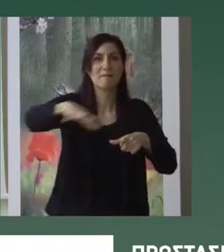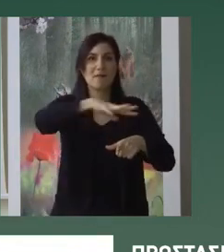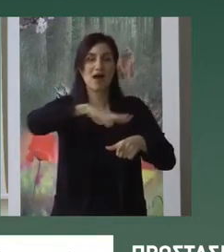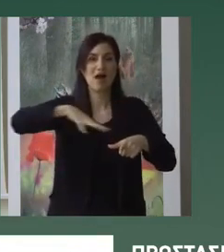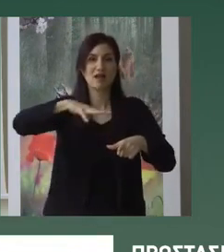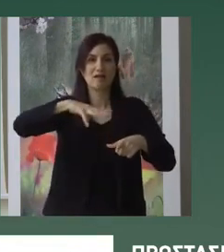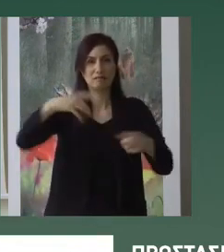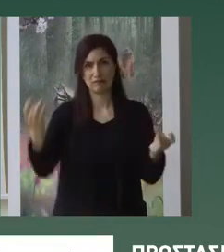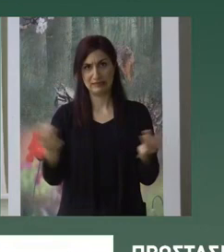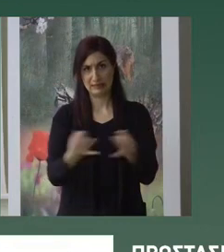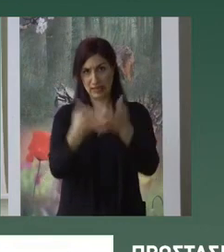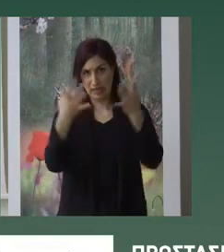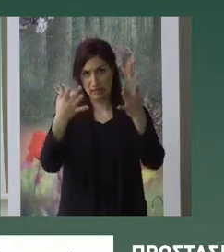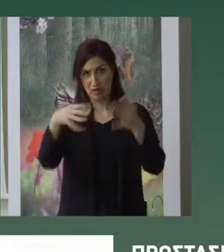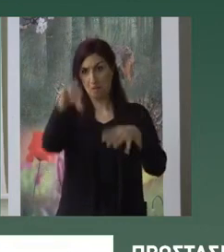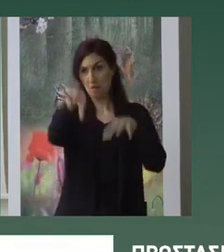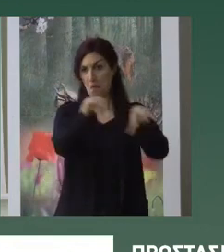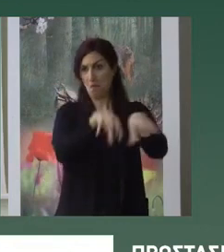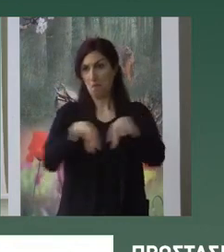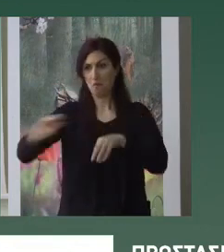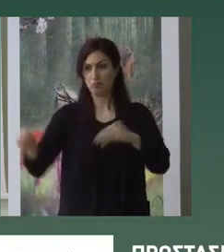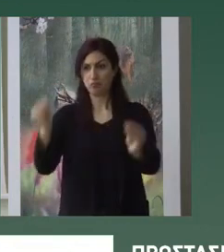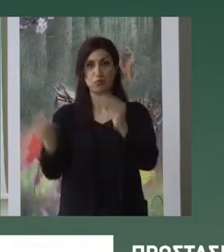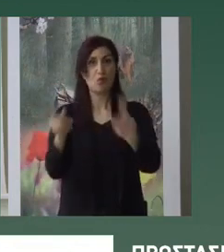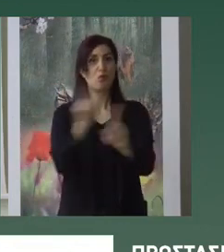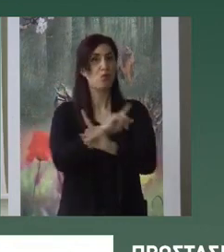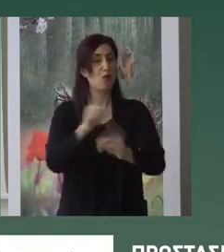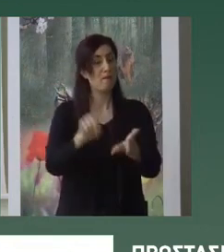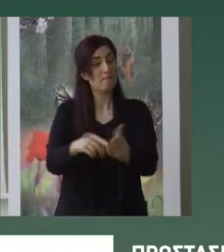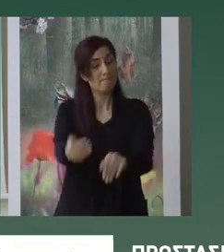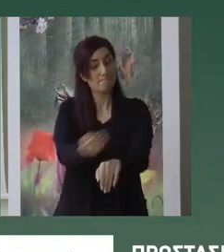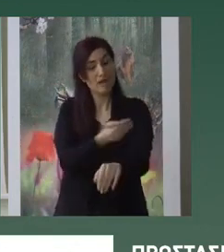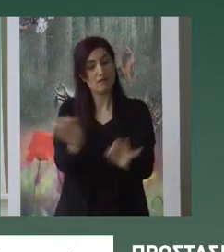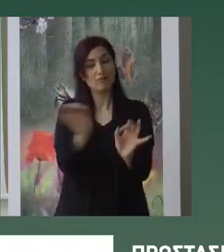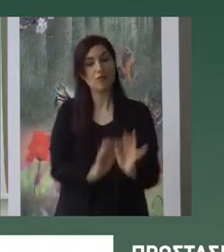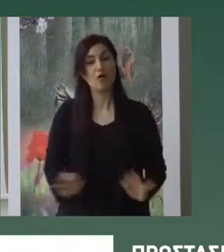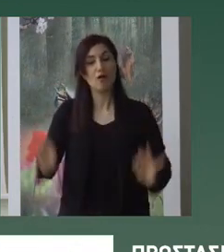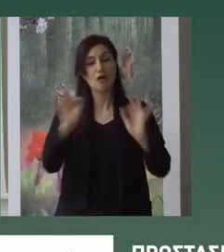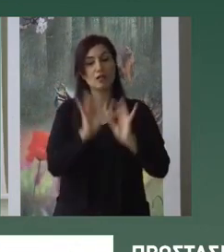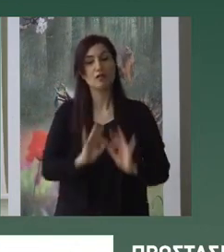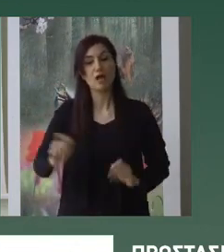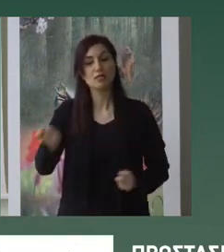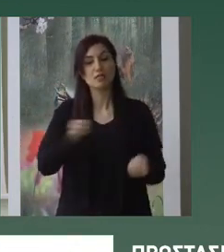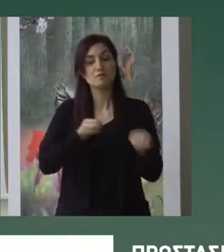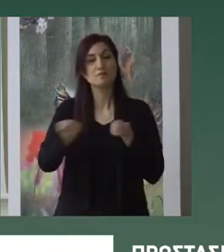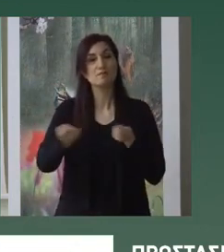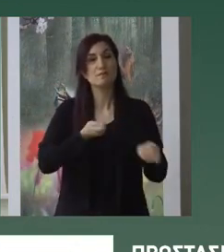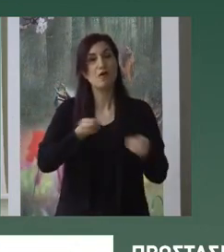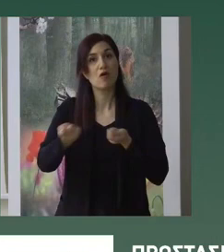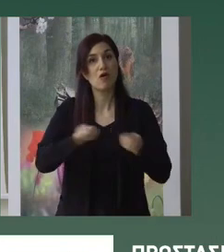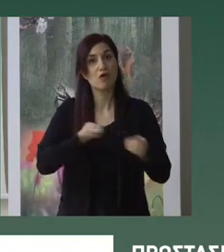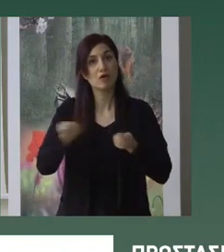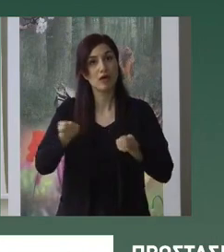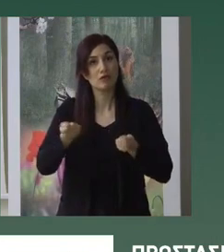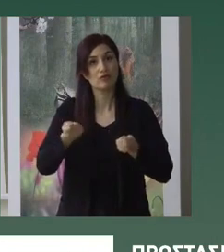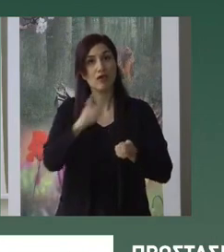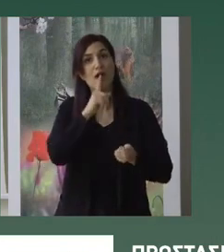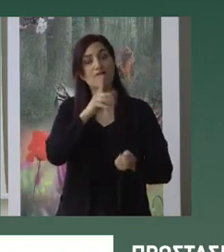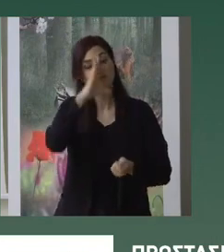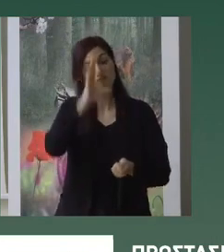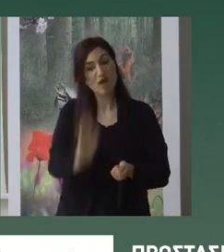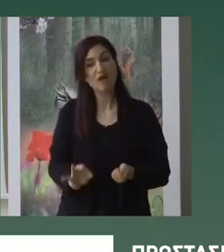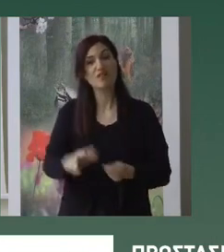επιπτώσεων που μπορεί να δημιουργήσει σε μαγαζιά, σε επιχειρήσεις, στους κατοίκους τους ίδιους. Αλλά το εφαρμόζει και το εφαρμόζει με έναν πολύ επιθετικό τρόπο, επειδή